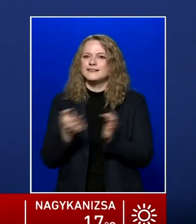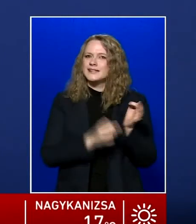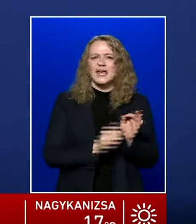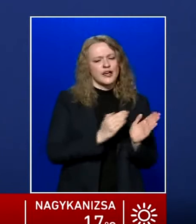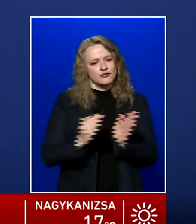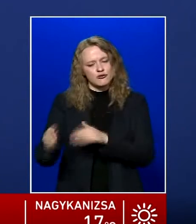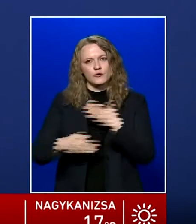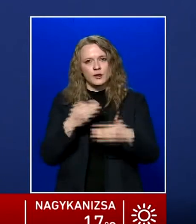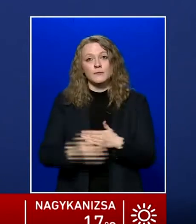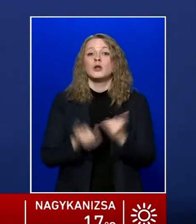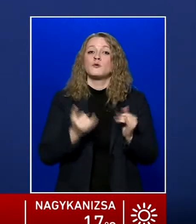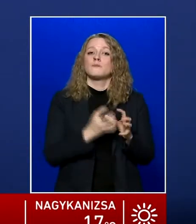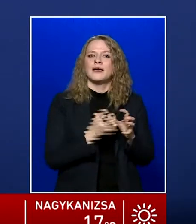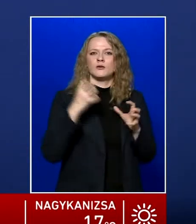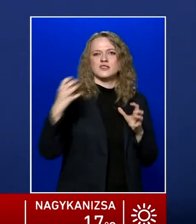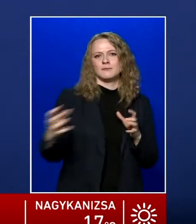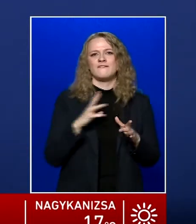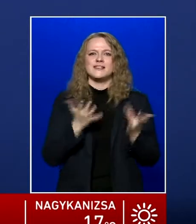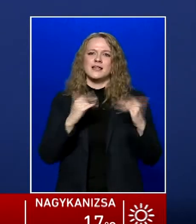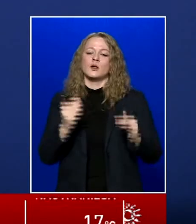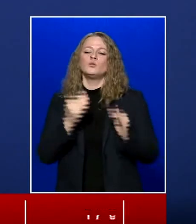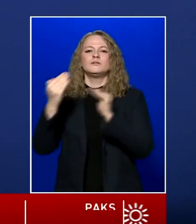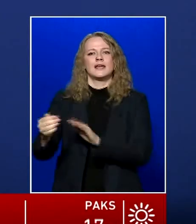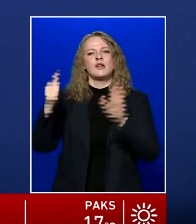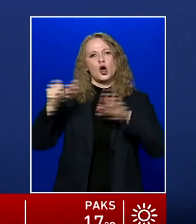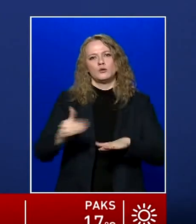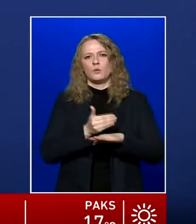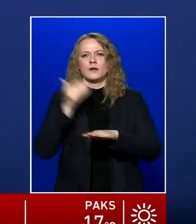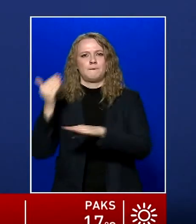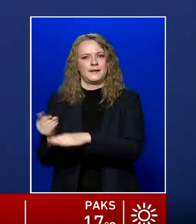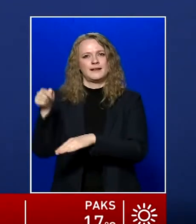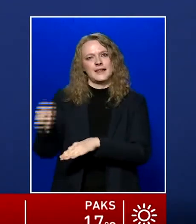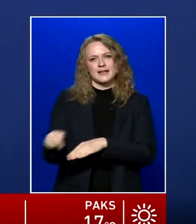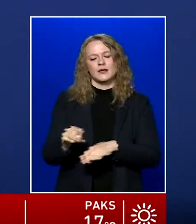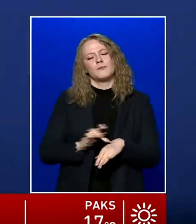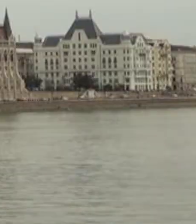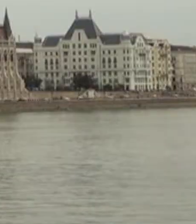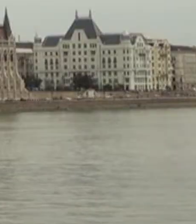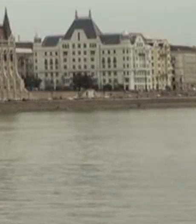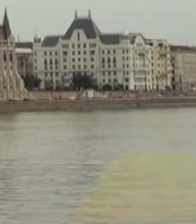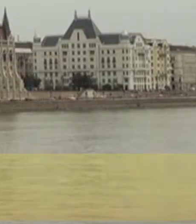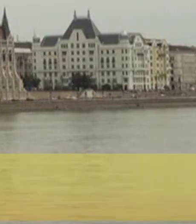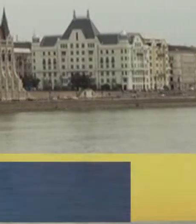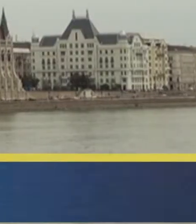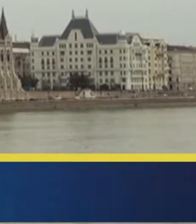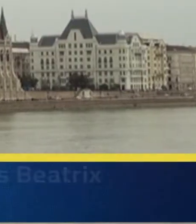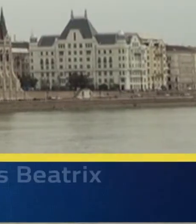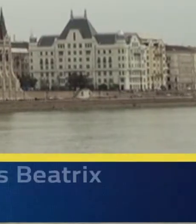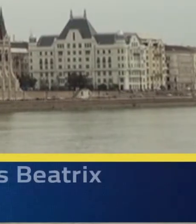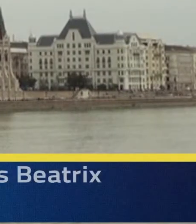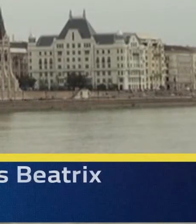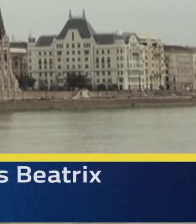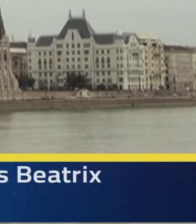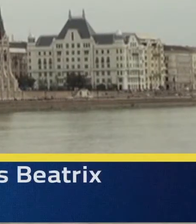családtámogatás elérhető lesz a jövőben is. Ezzel a kijelentésével kezdte meg sajtótájékoztatóját Novák Katalin. A Magyar Család és